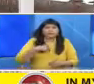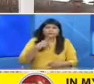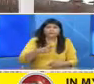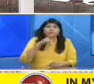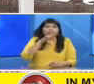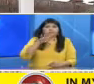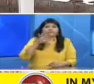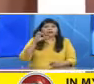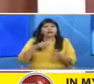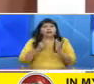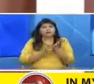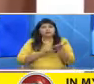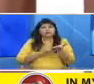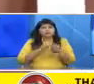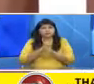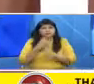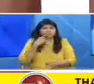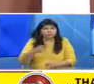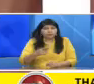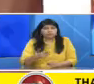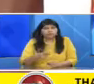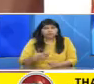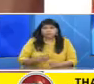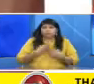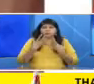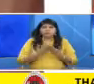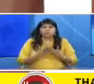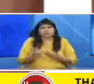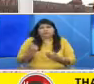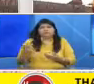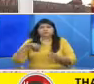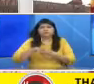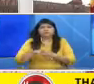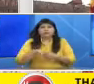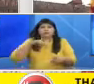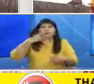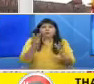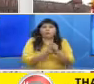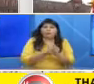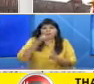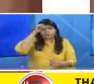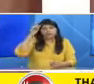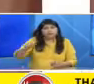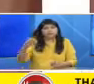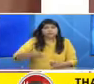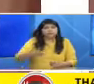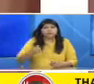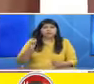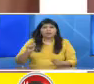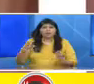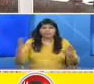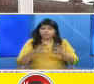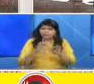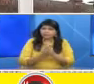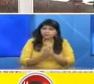लाल किले से मैंने ये कहा कि जिस उत्साह और ऊर्जा के साथ 125 करोड़ देशवासियों ने स्वच्छता के लिए अभियान